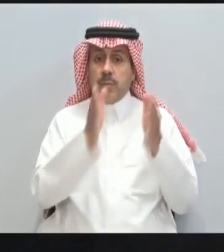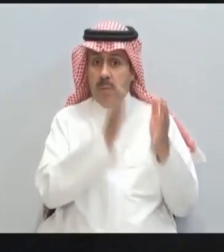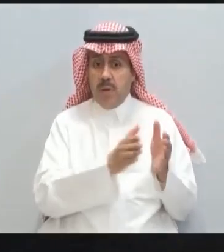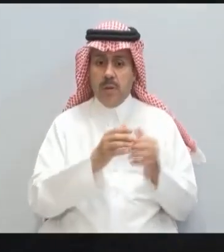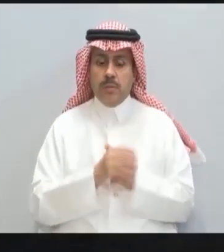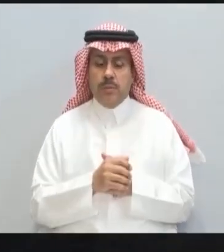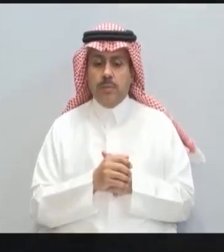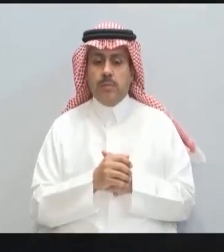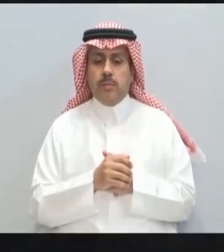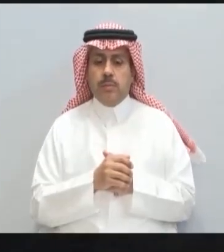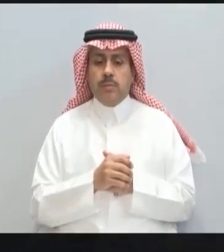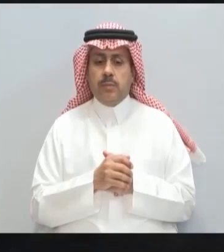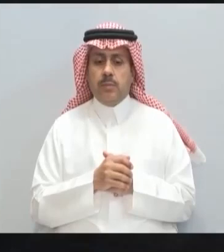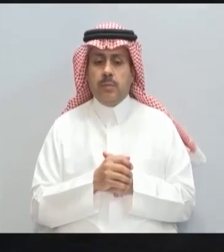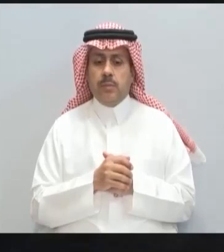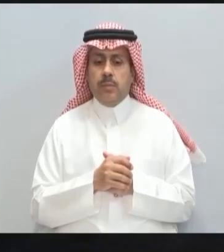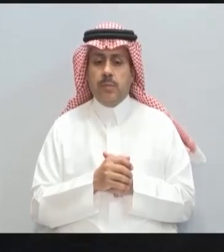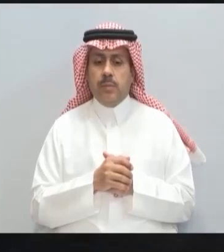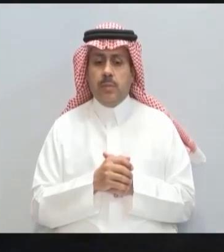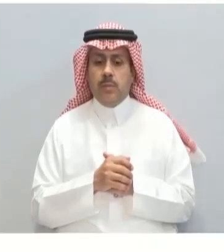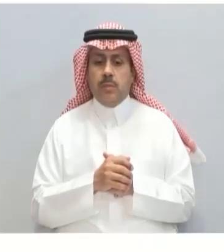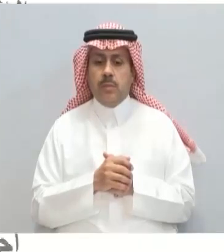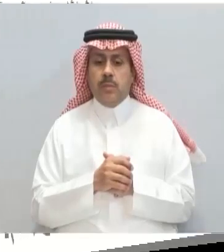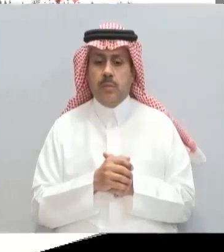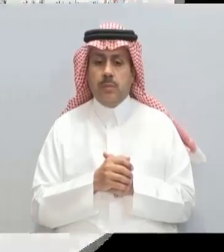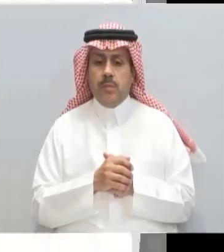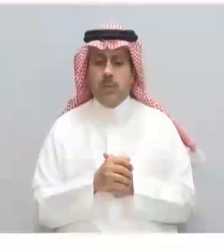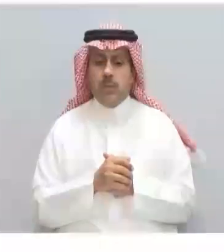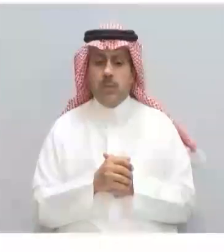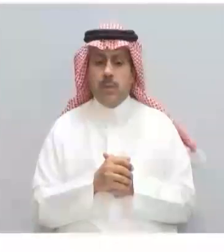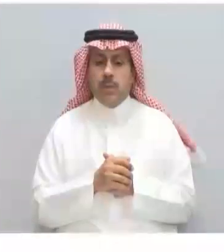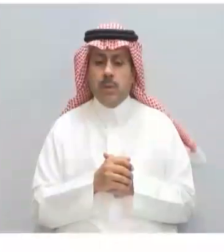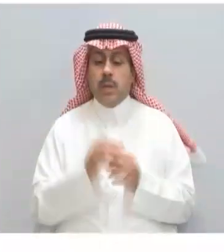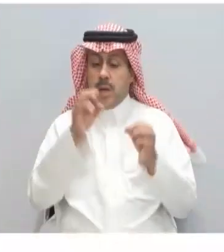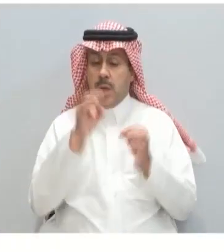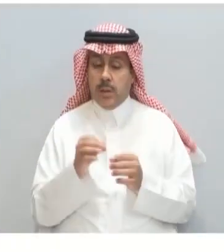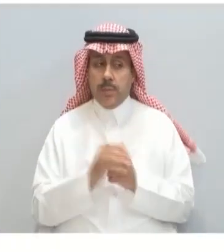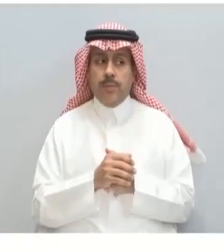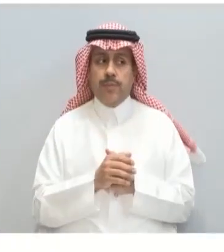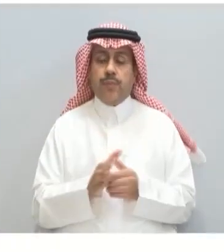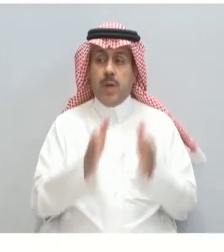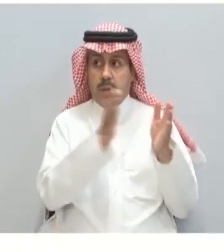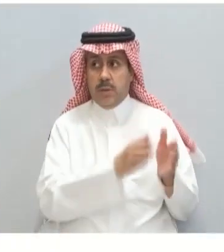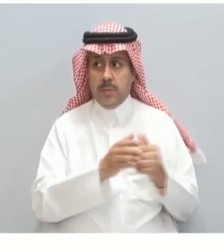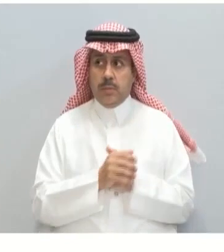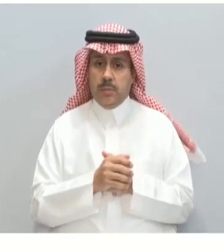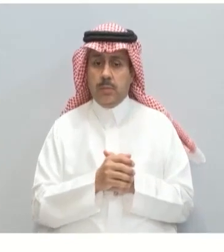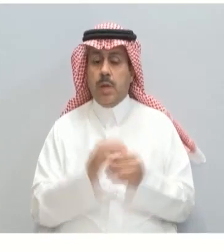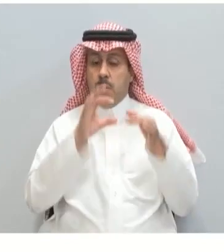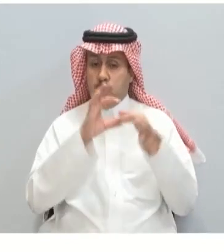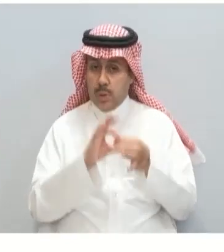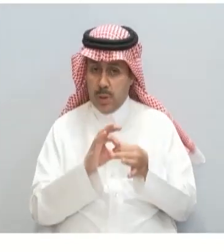الطلاب والطالبات ناتي واياكم الى الى الايات الكريمات وهذه الايات ايضا